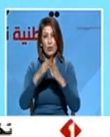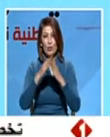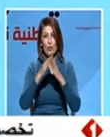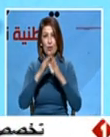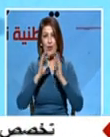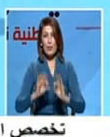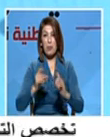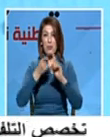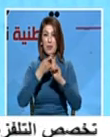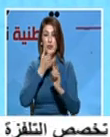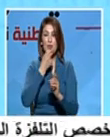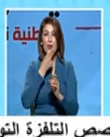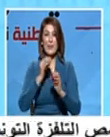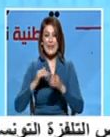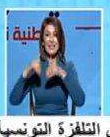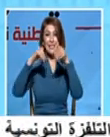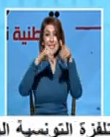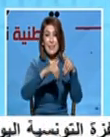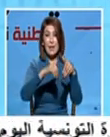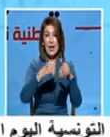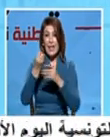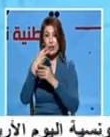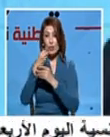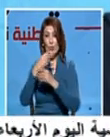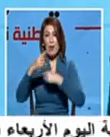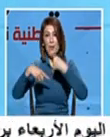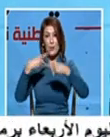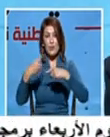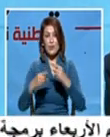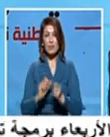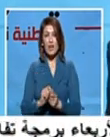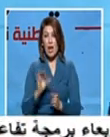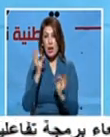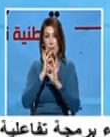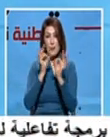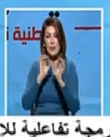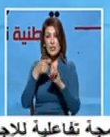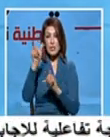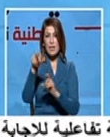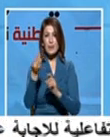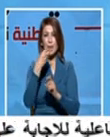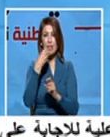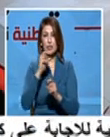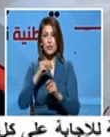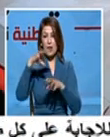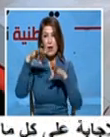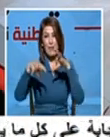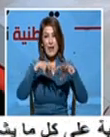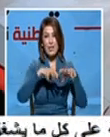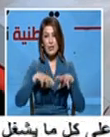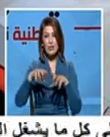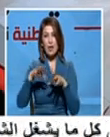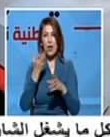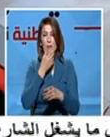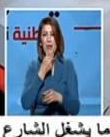لهم معناها استمراريه حصولهم على العلاج. واللي ما عندوش دواء ما لقاش، واللي ما عندوش مثلا بالنسبه للمناطق تقول لي انت بعيده، تقول لي